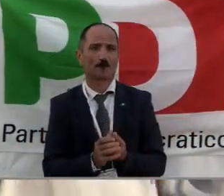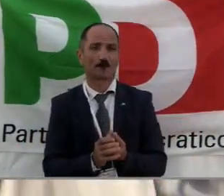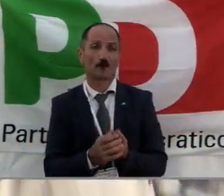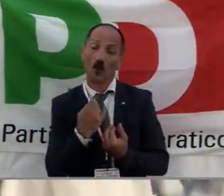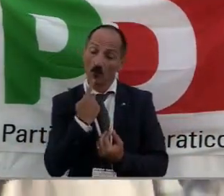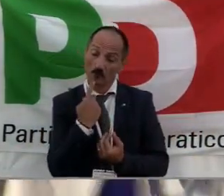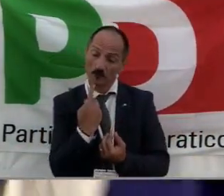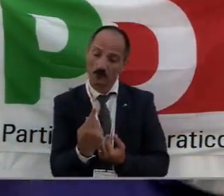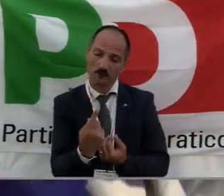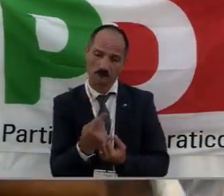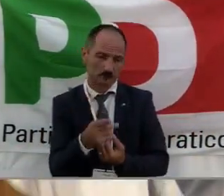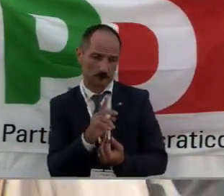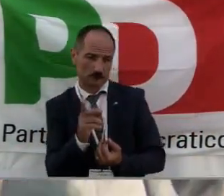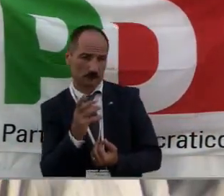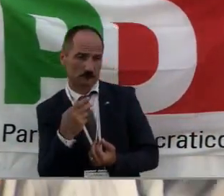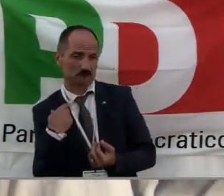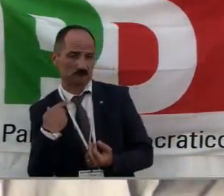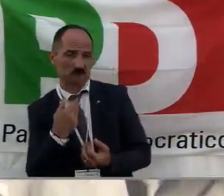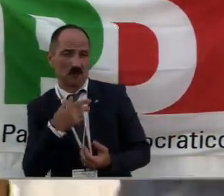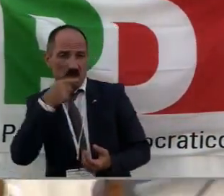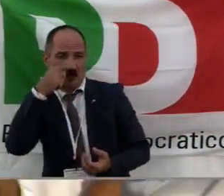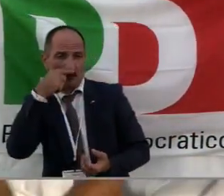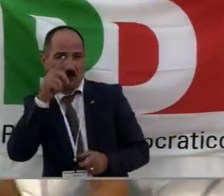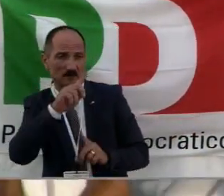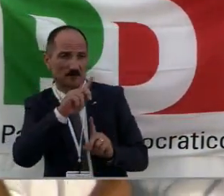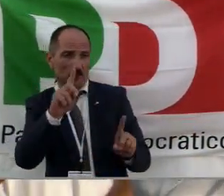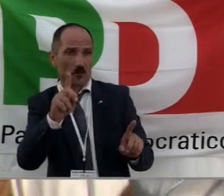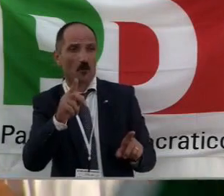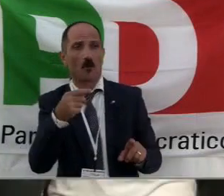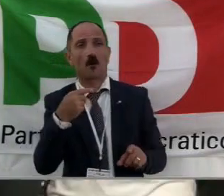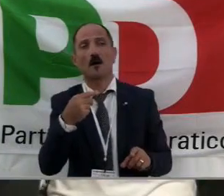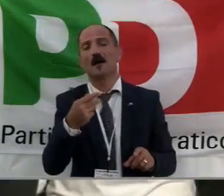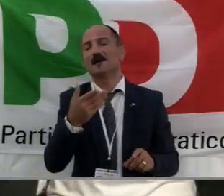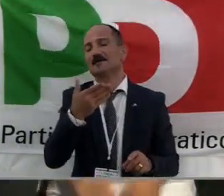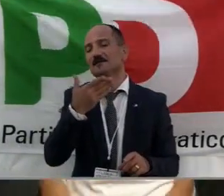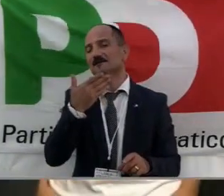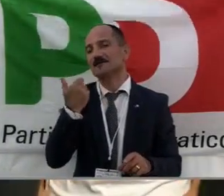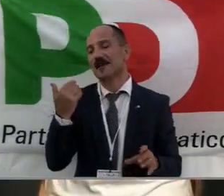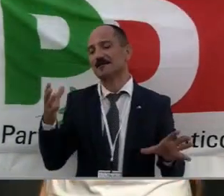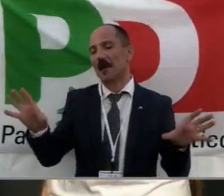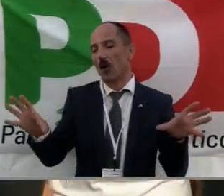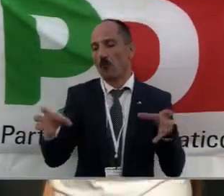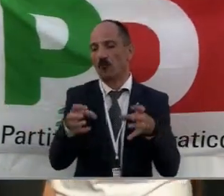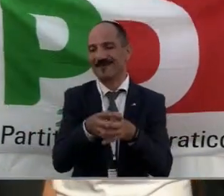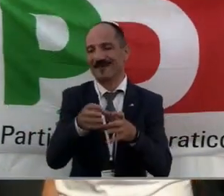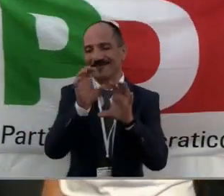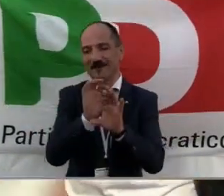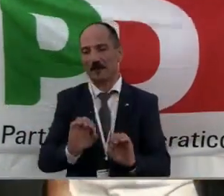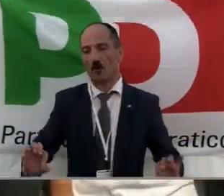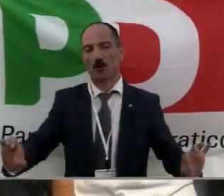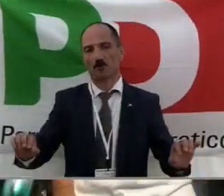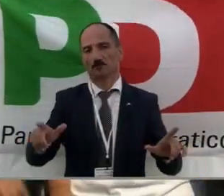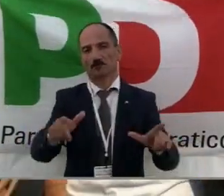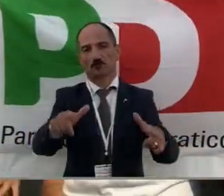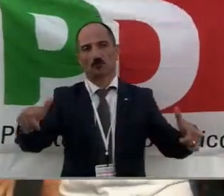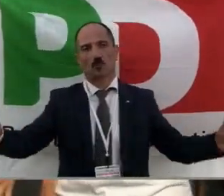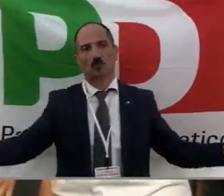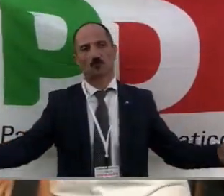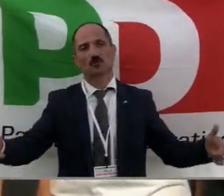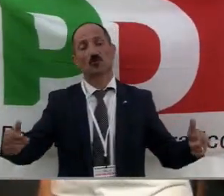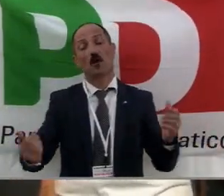Lo dico senza arroganza, ma senza la comunità dei democratici non ci sarà